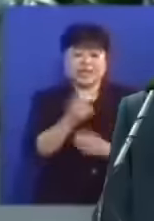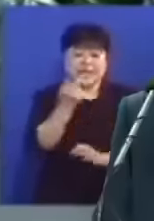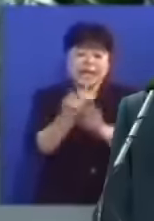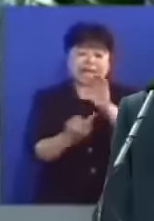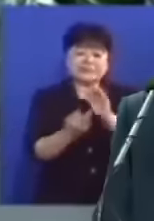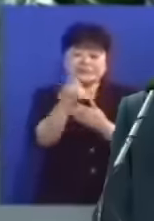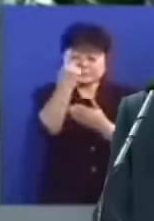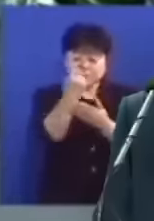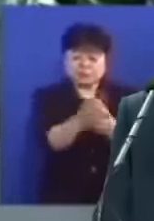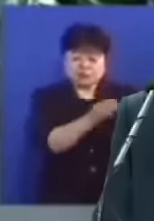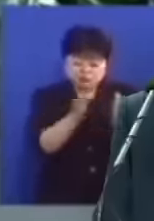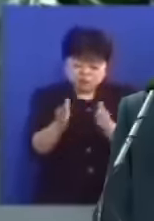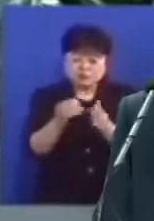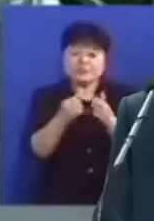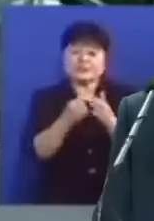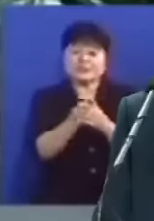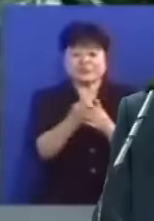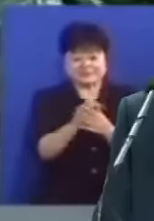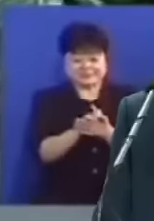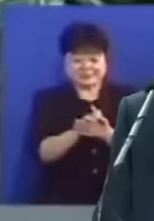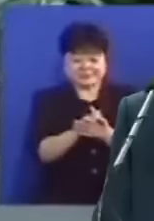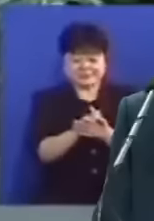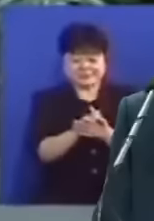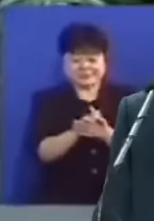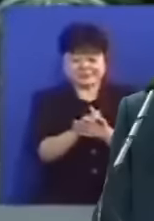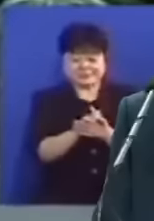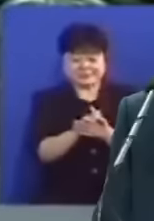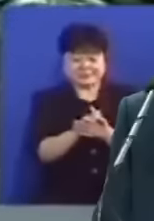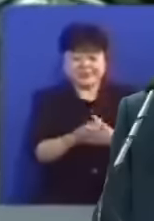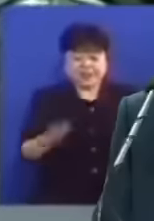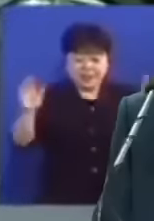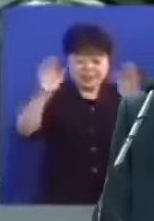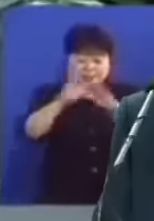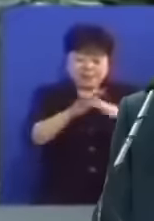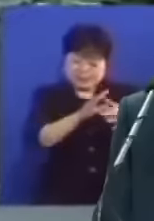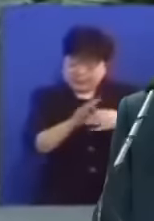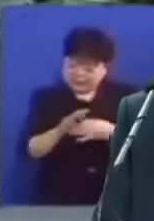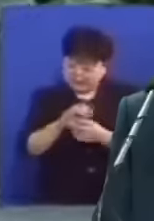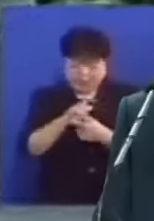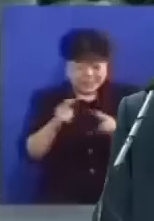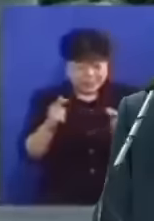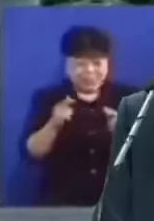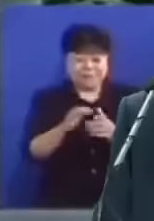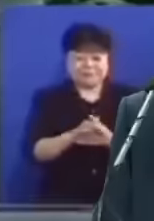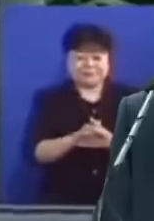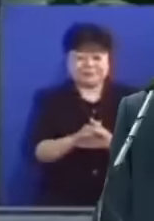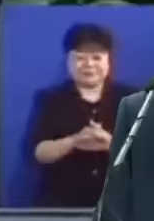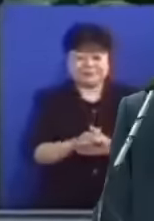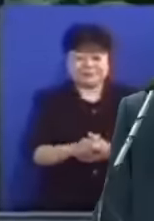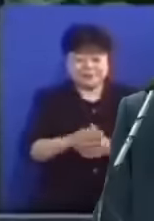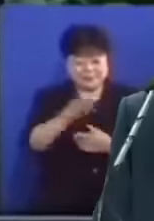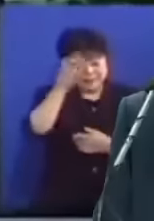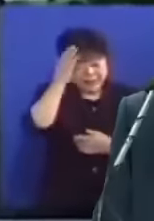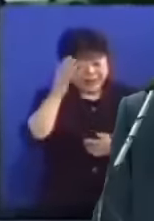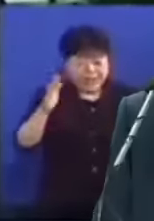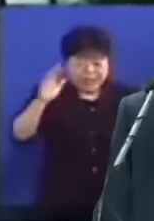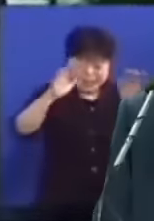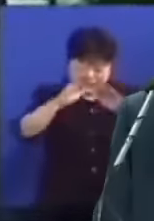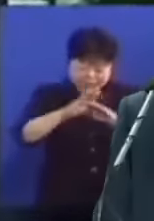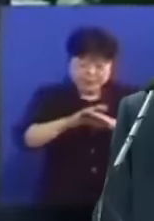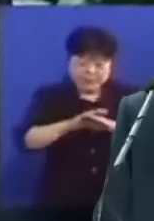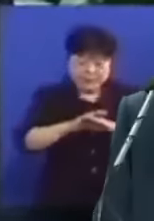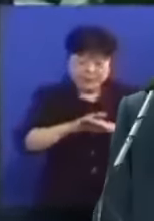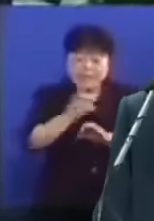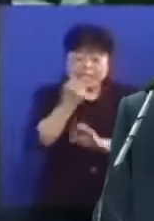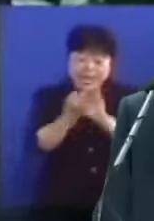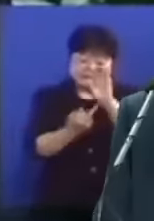아침이 다가올 준비를 하는 것입니다. 밤이 늘 계속하지 않지 않아요? 밤이 어두우면